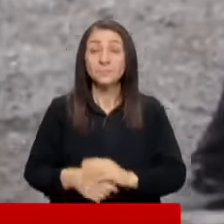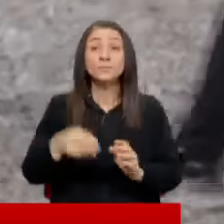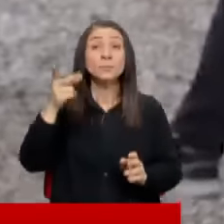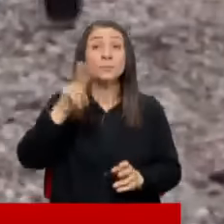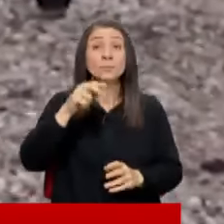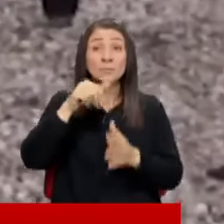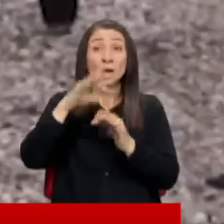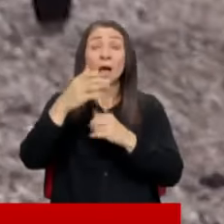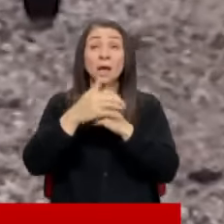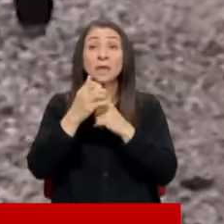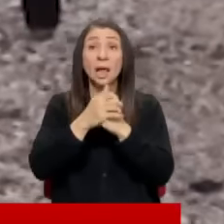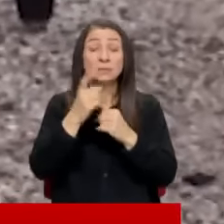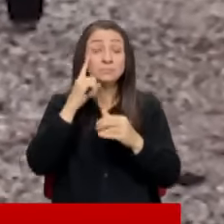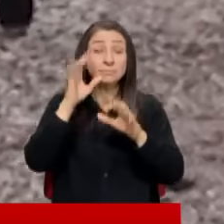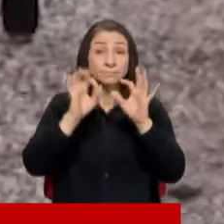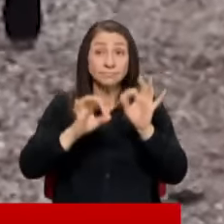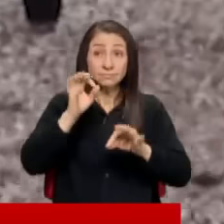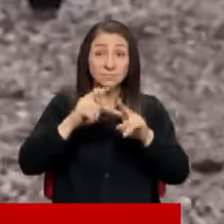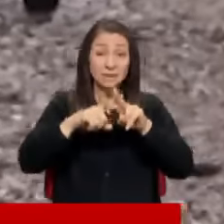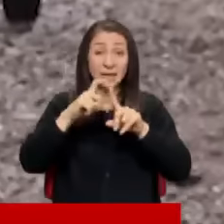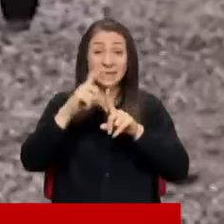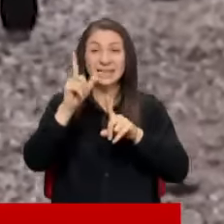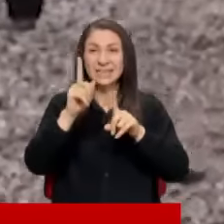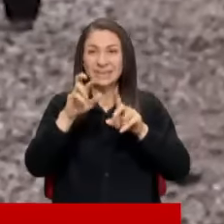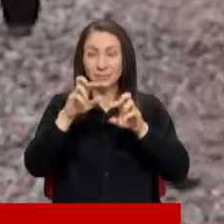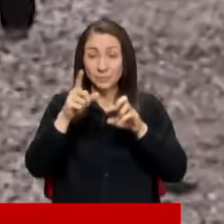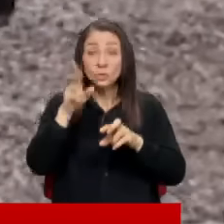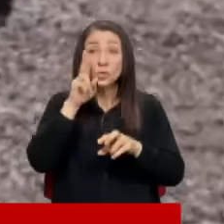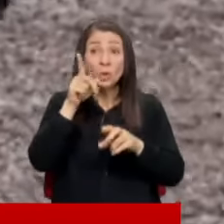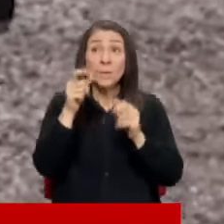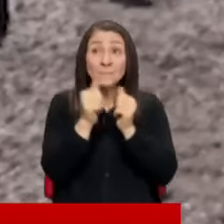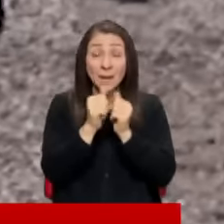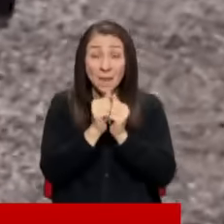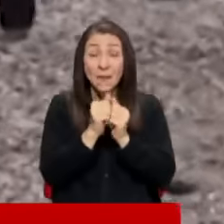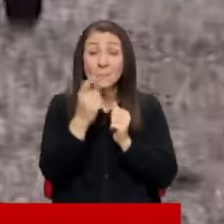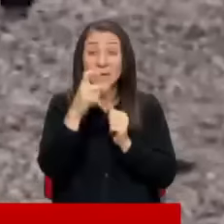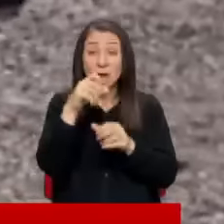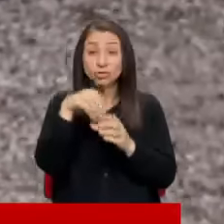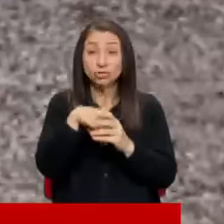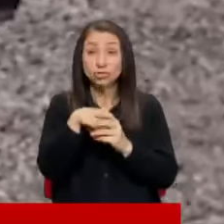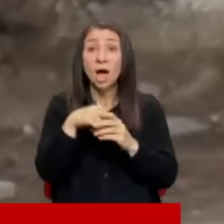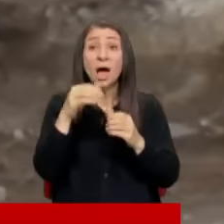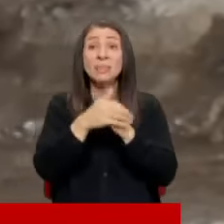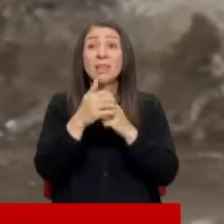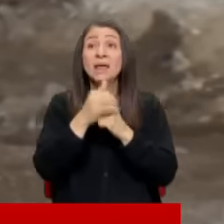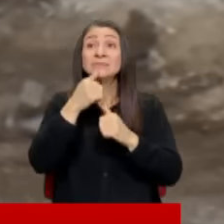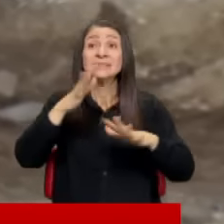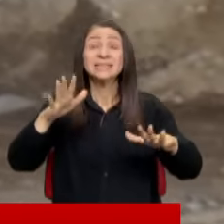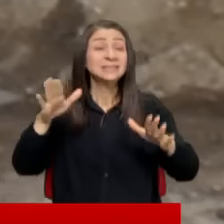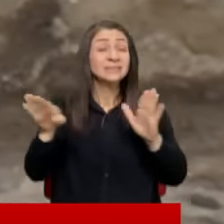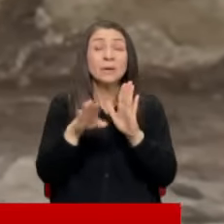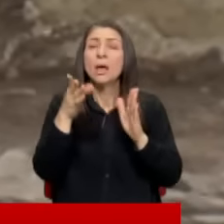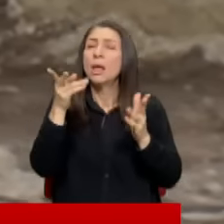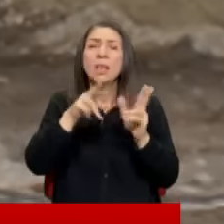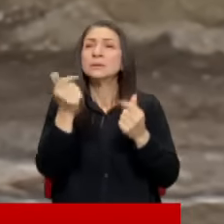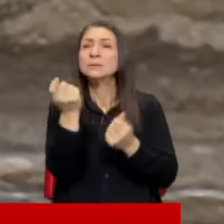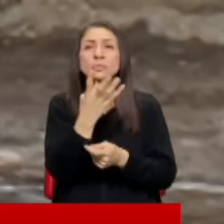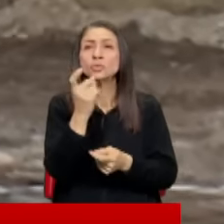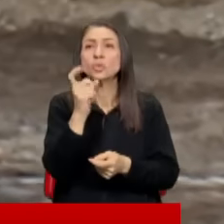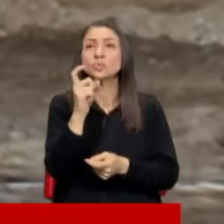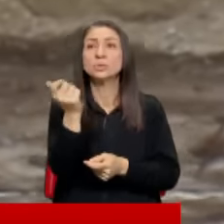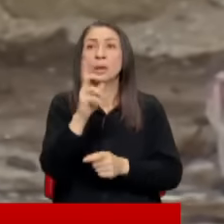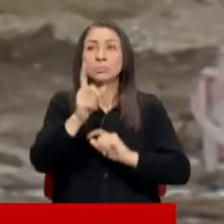Cansız beden Antalya Adli Tıp Kurumu'na kaldırıldı. Son cansız bedenle birlikte bir ay içinde Antalya sahiline vuran ceset sayısı 9'a